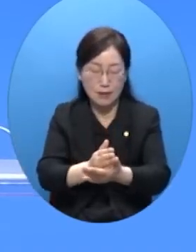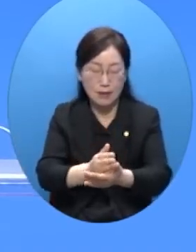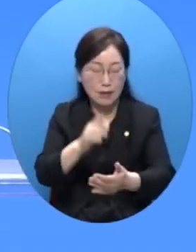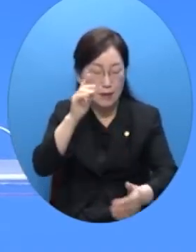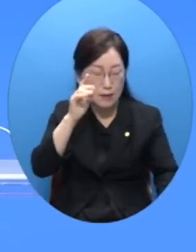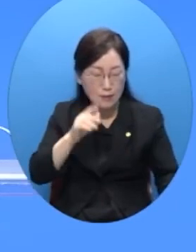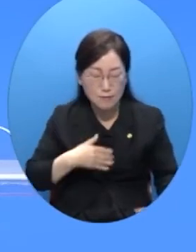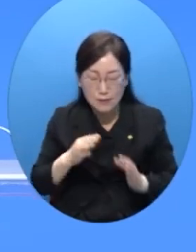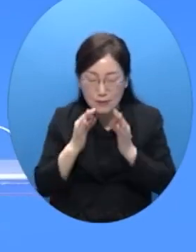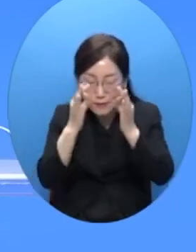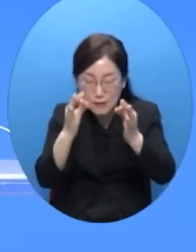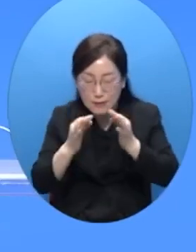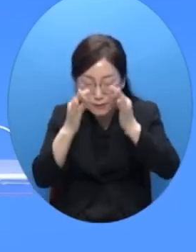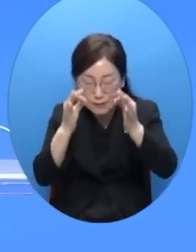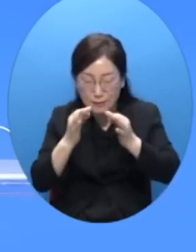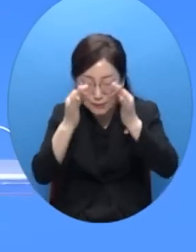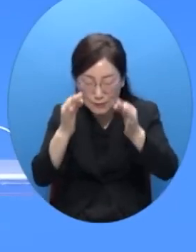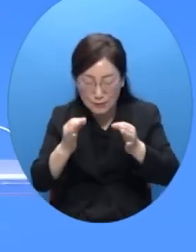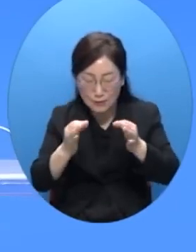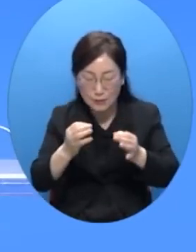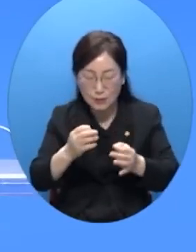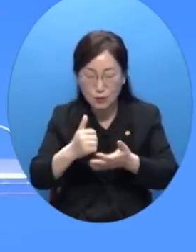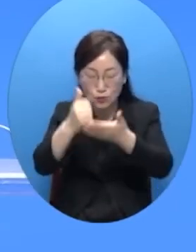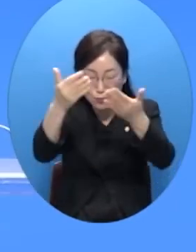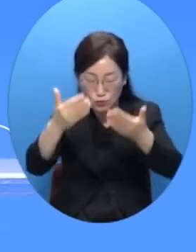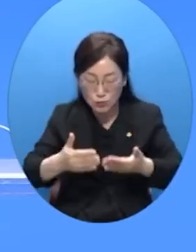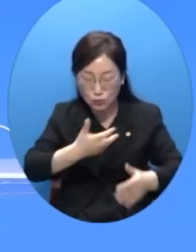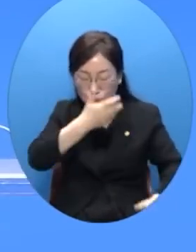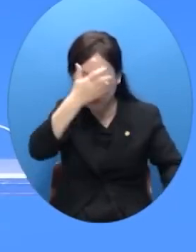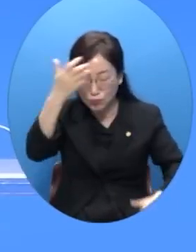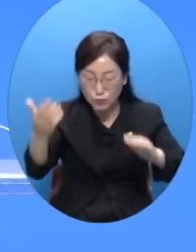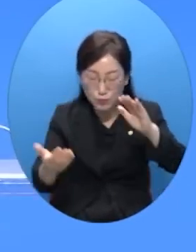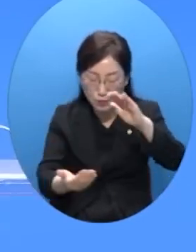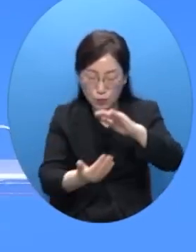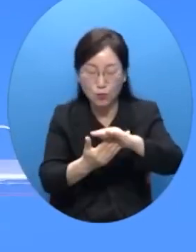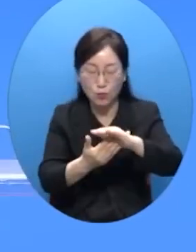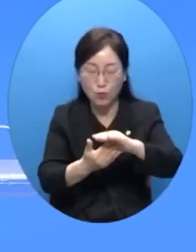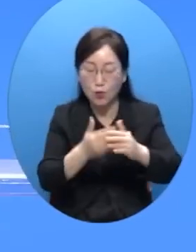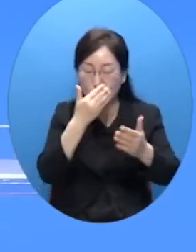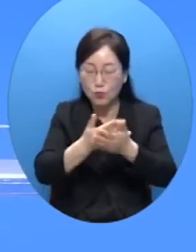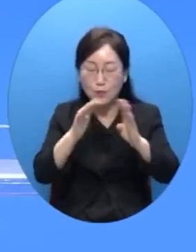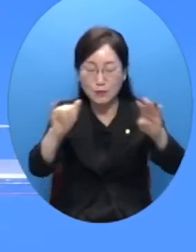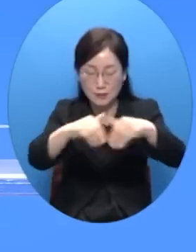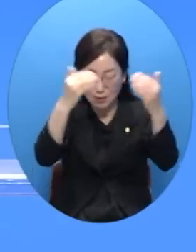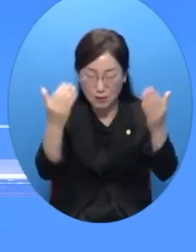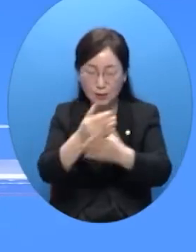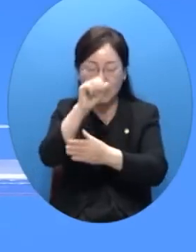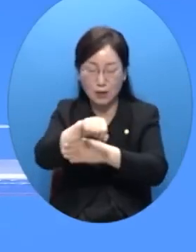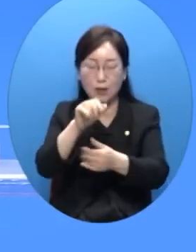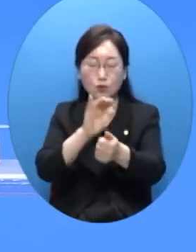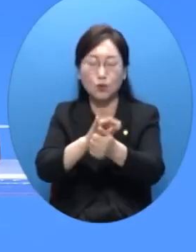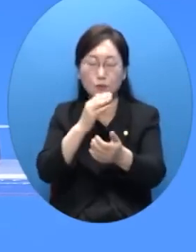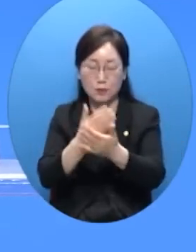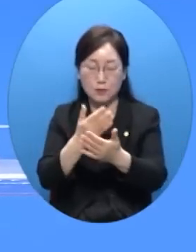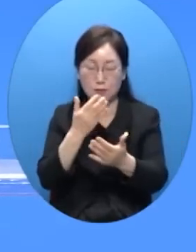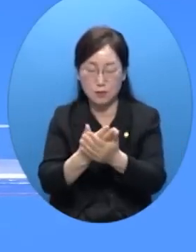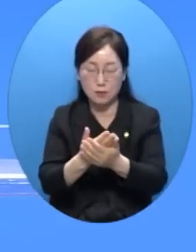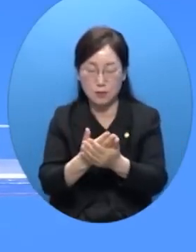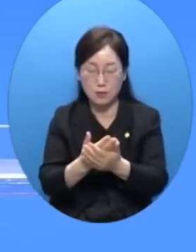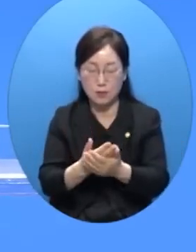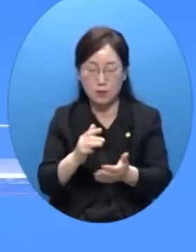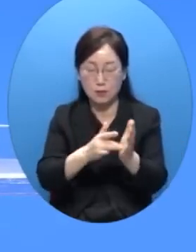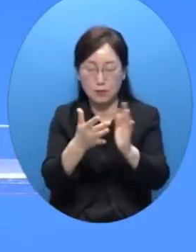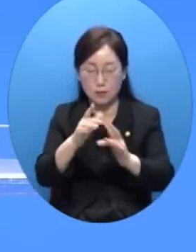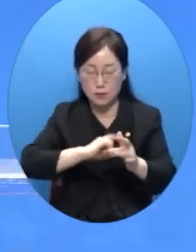모든 노력을 기울여 그 주님이신 꿈을 이뤄가는 주님의 계획을 다 되게 하여 주옵소서.